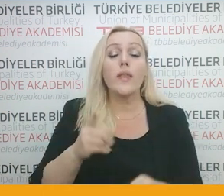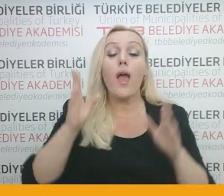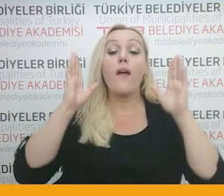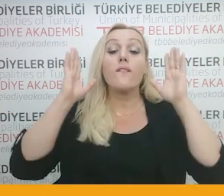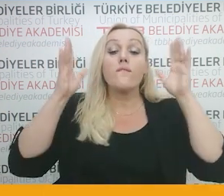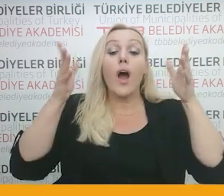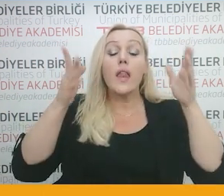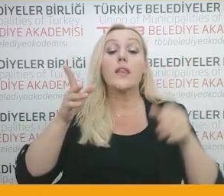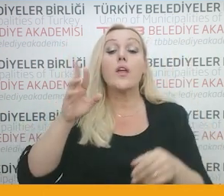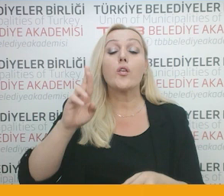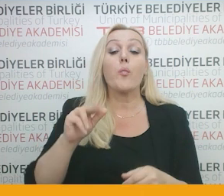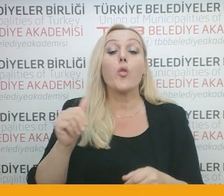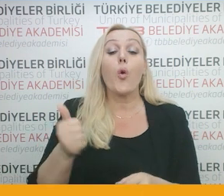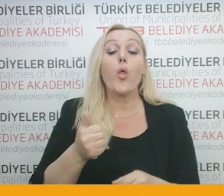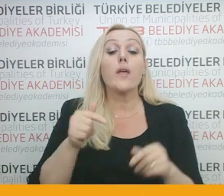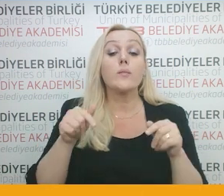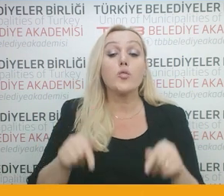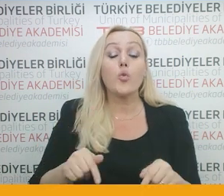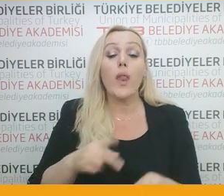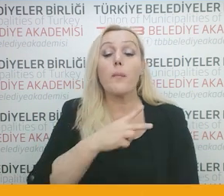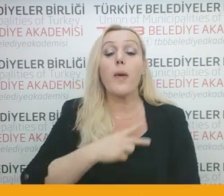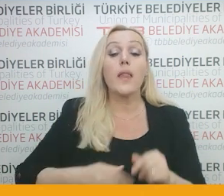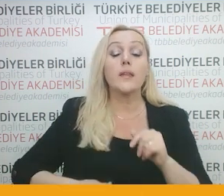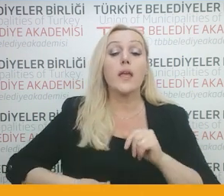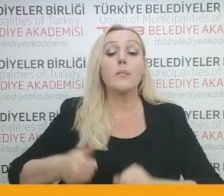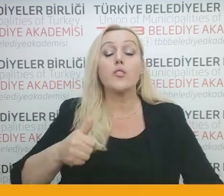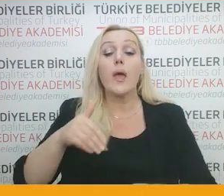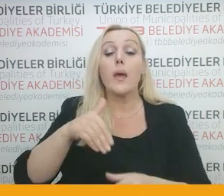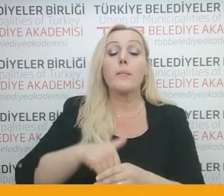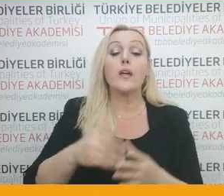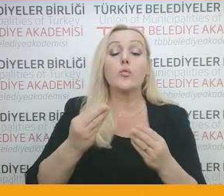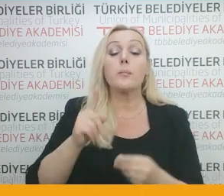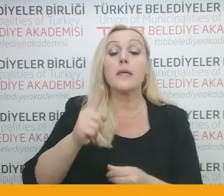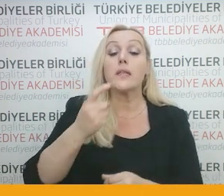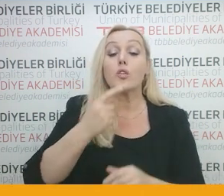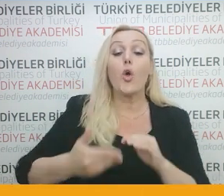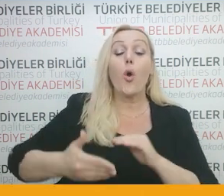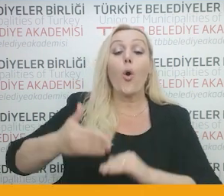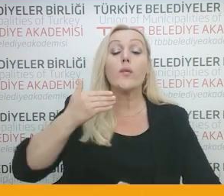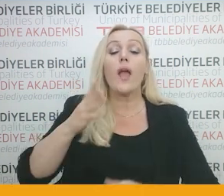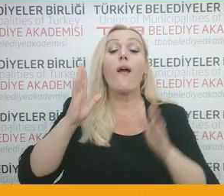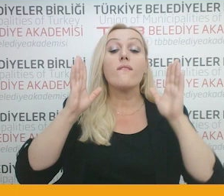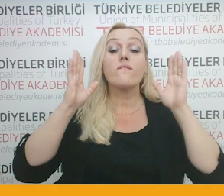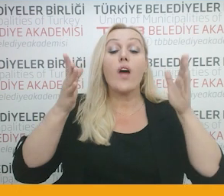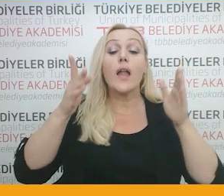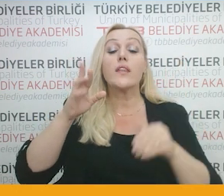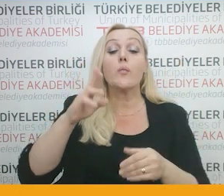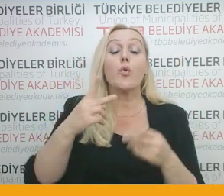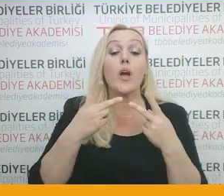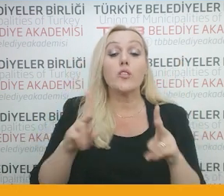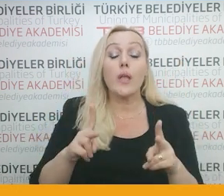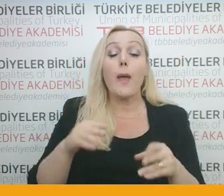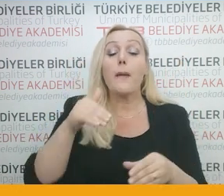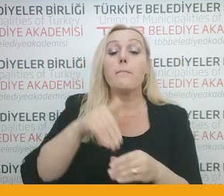önemi şöyle arkadaşlar. Belediye başkanı meclise sunulan bir önceki yıla ait faaliyet raporundaki açıklamalar meclis üye tam sayısının